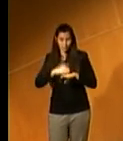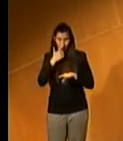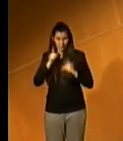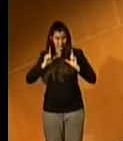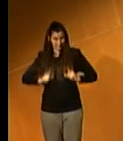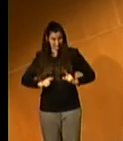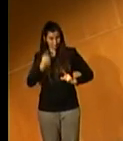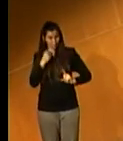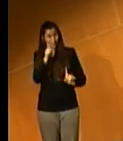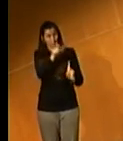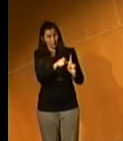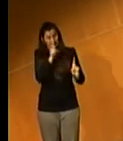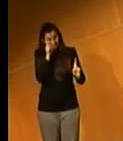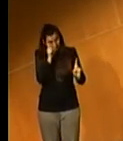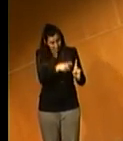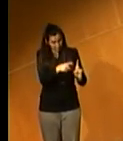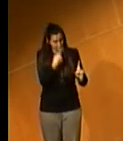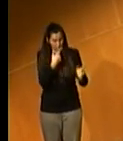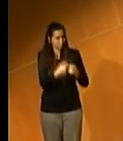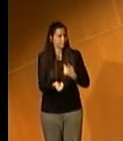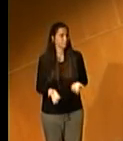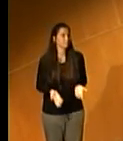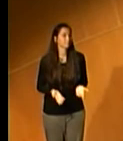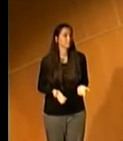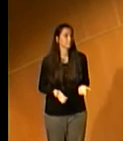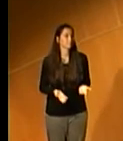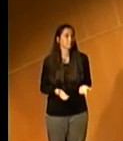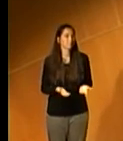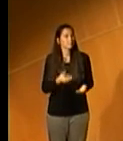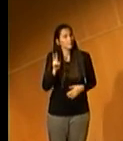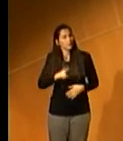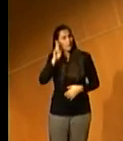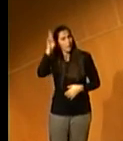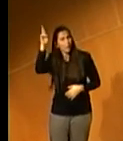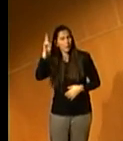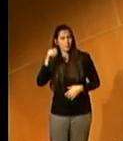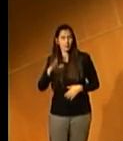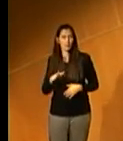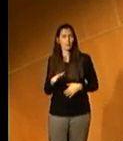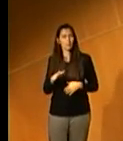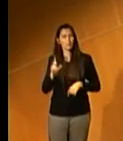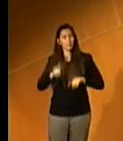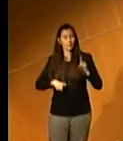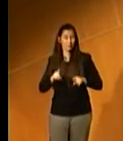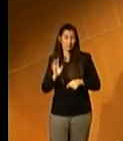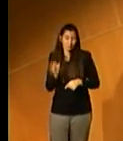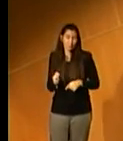jeune. Et parfois, il faut... c'est rare, hein. Mais voilà,